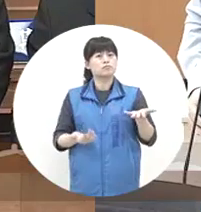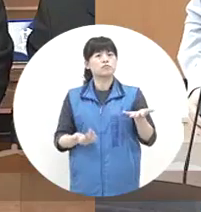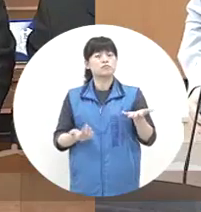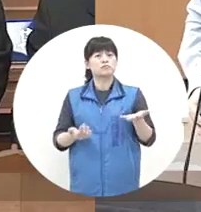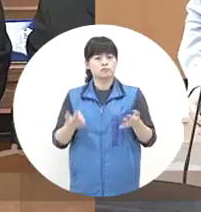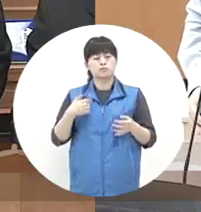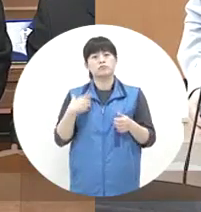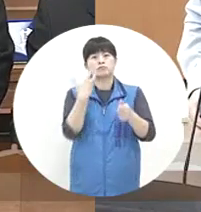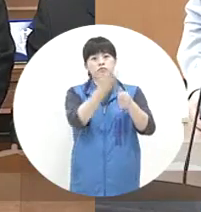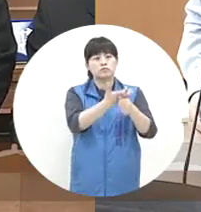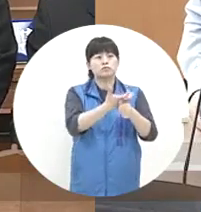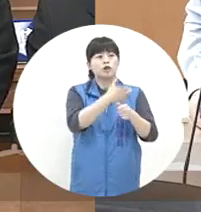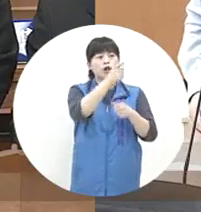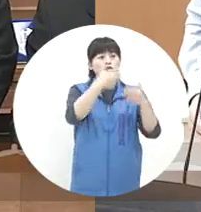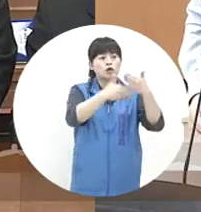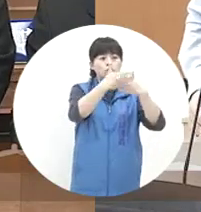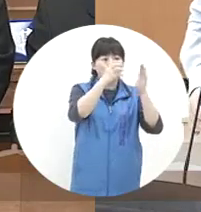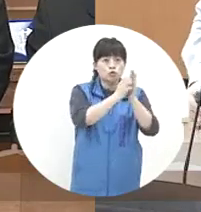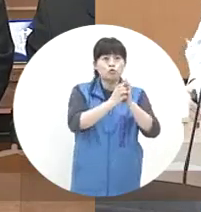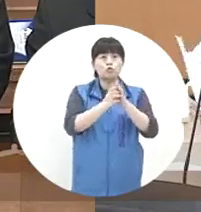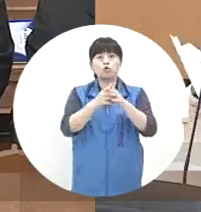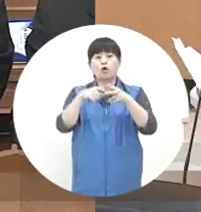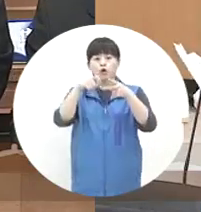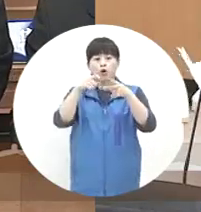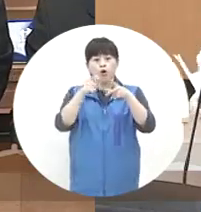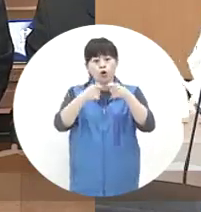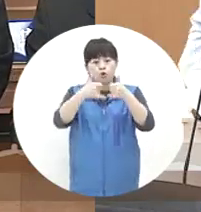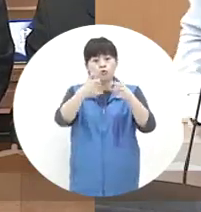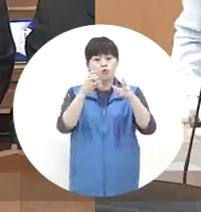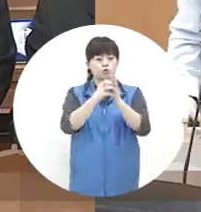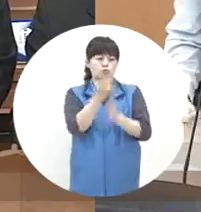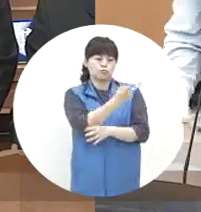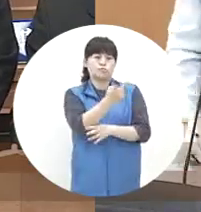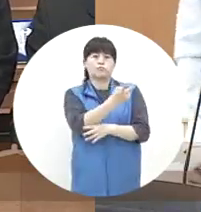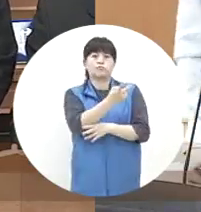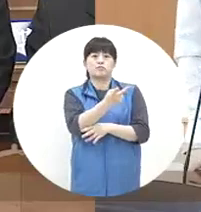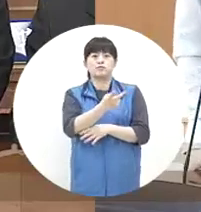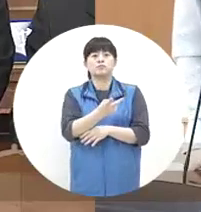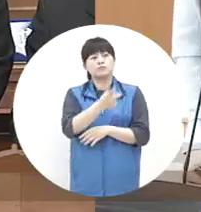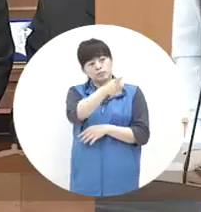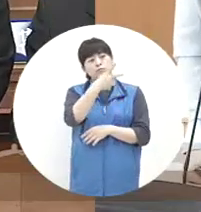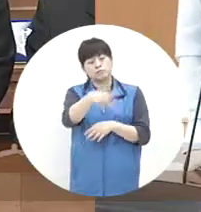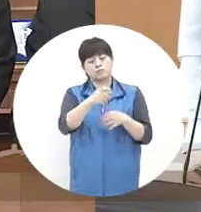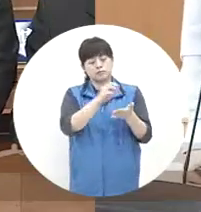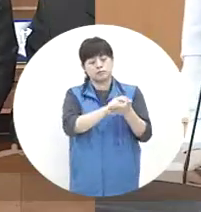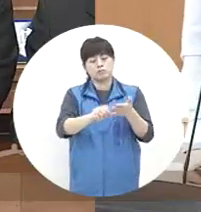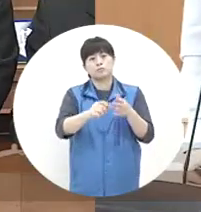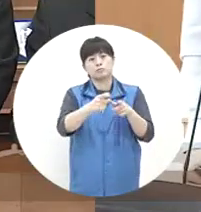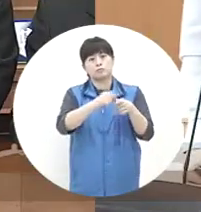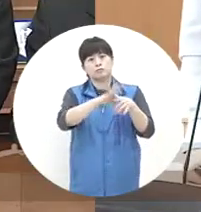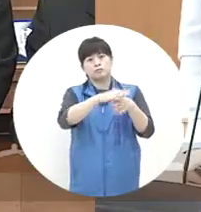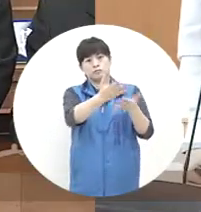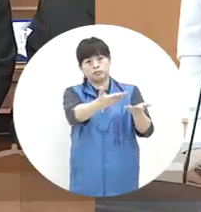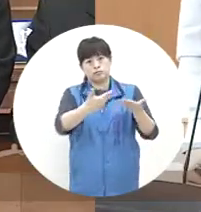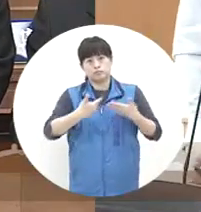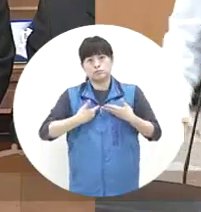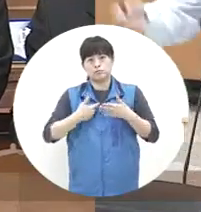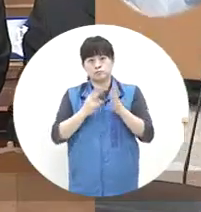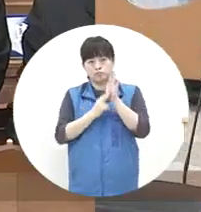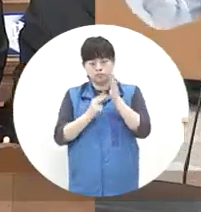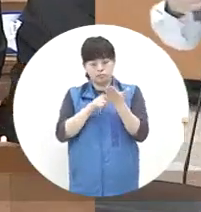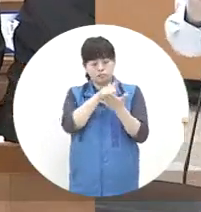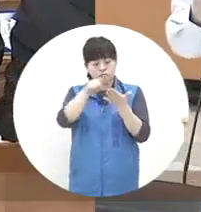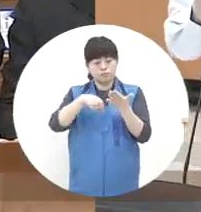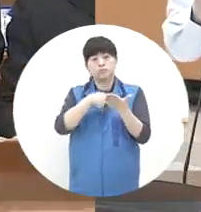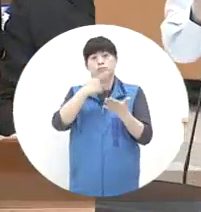交通局跟公务局评估这个，因为开辟道路是 跟。好啦，那你再给我一个文字的那个书面的说明好了。好、哦，我是